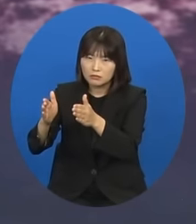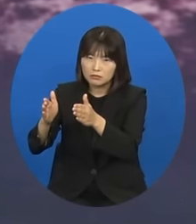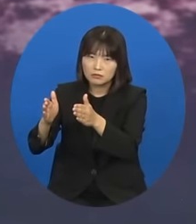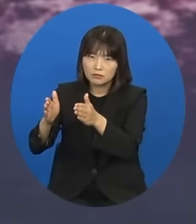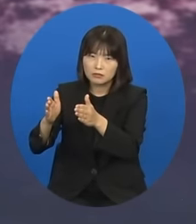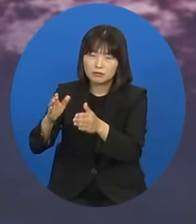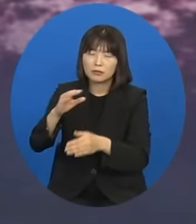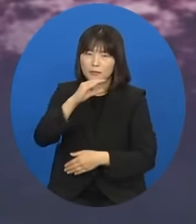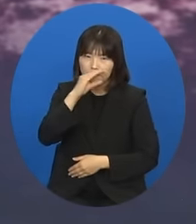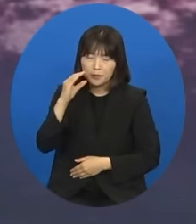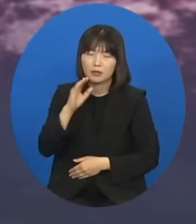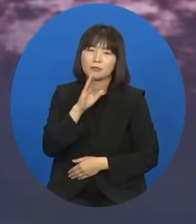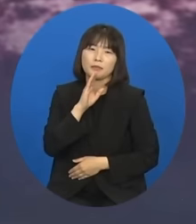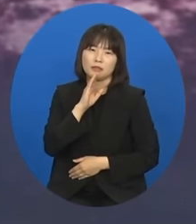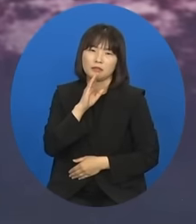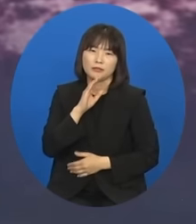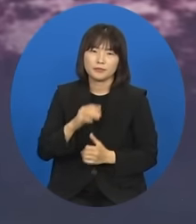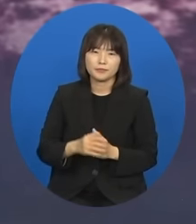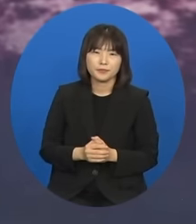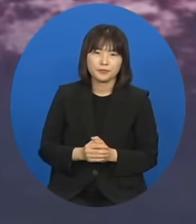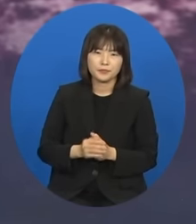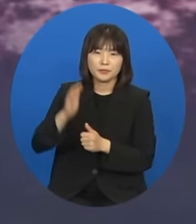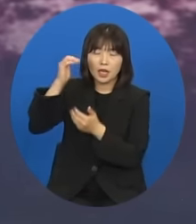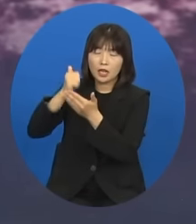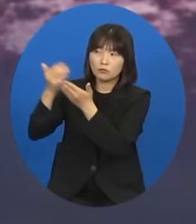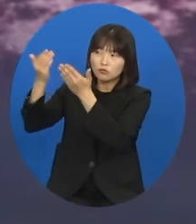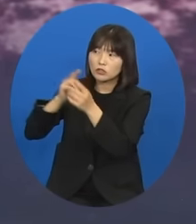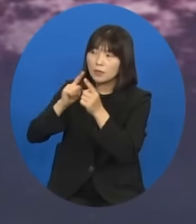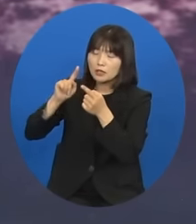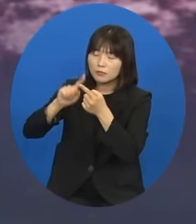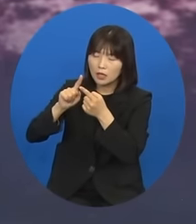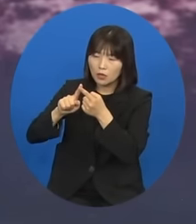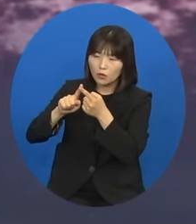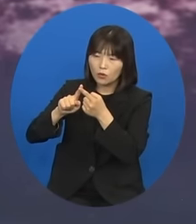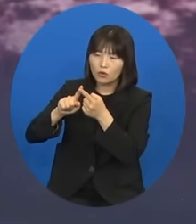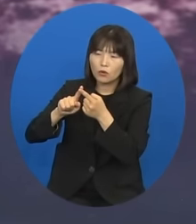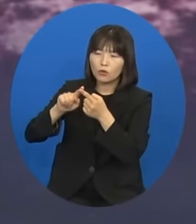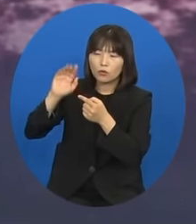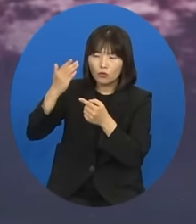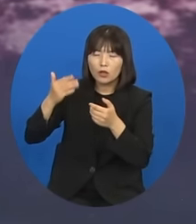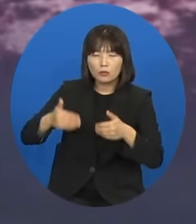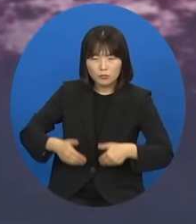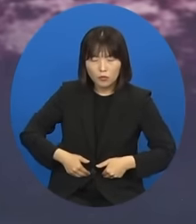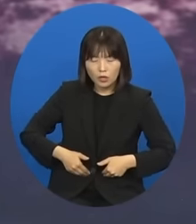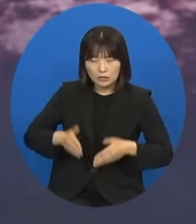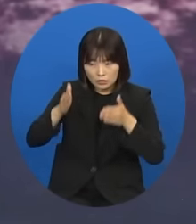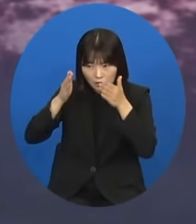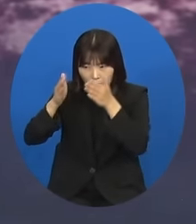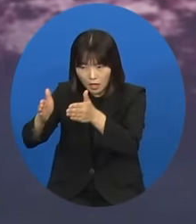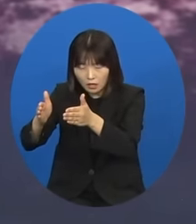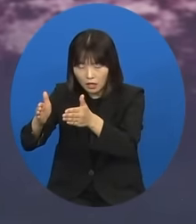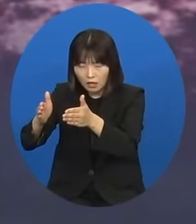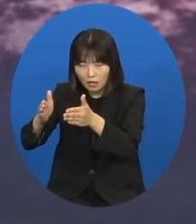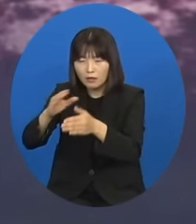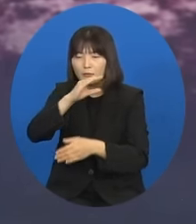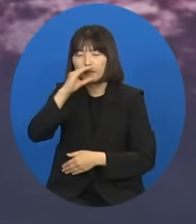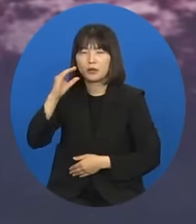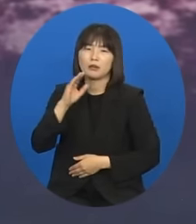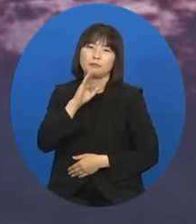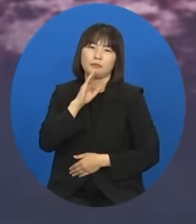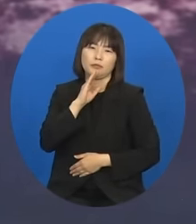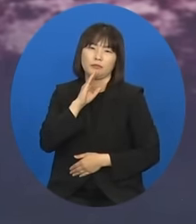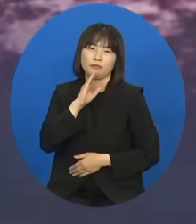갈망과 하나님이 약속하신 말씀대로 되어야 한다는 그 방향만은 그들이 맞았어요 리브가와 야